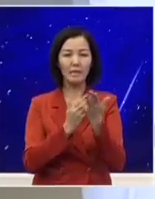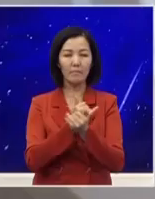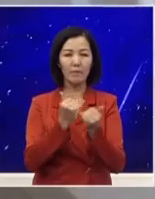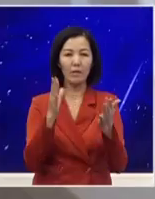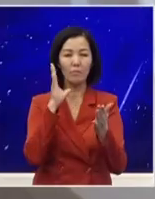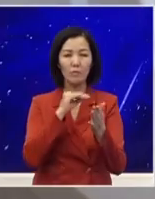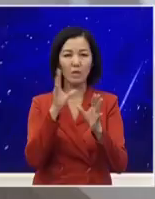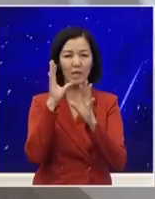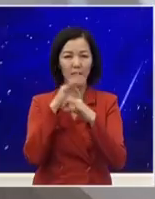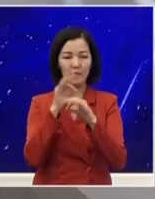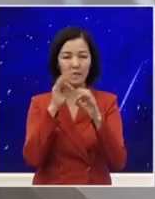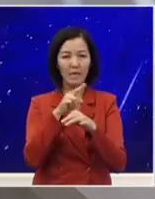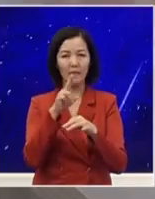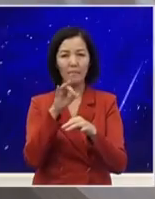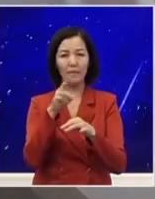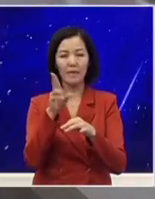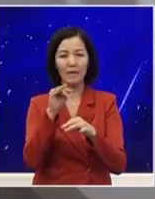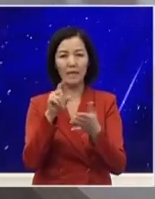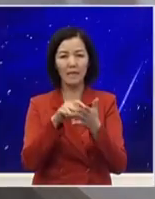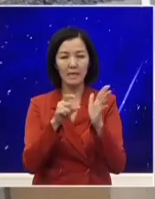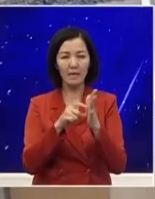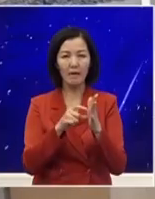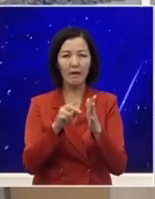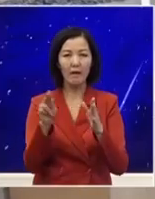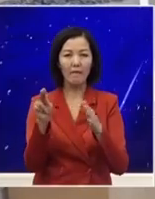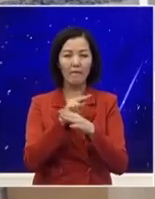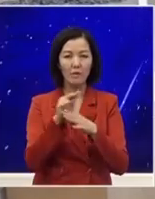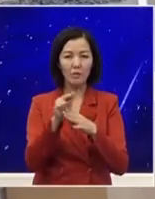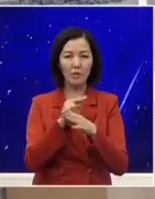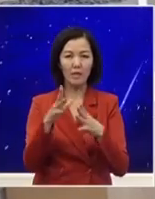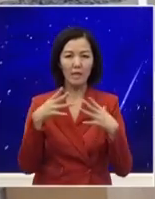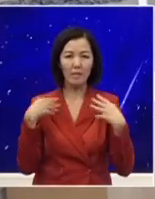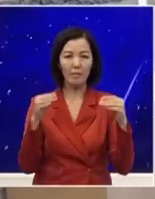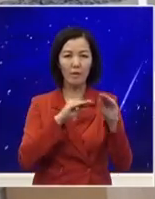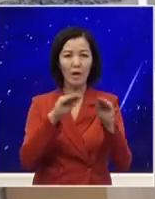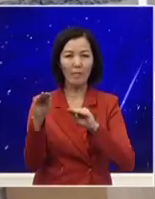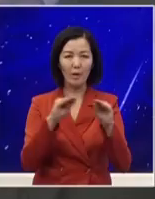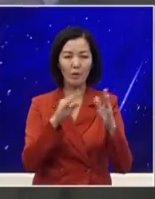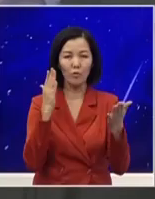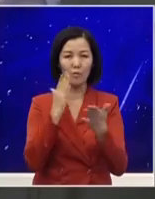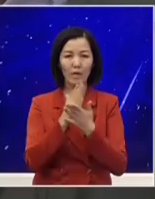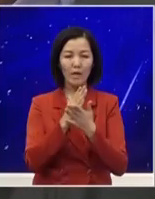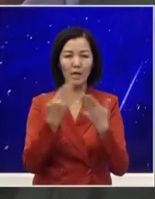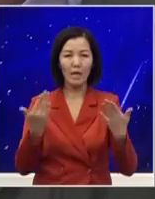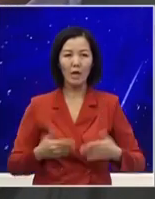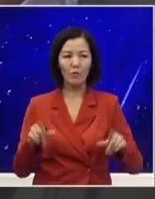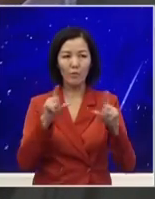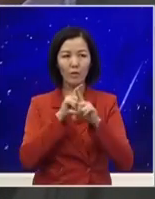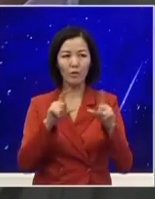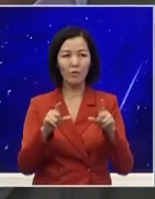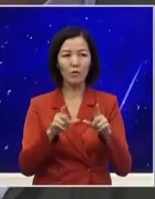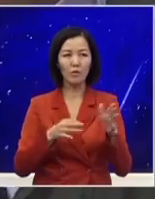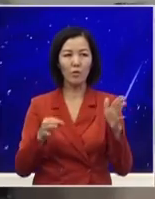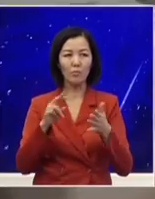жеке зертхана, педиатрия кабинеті және физиотерапевтік емдеуге арналған аппаратура орнатылған. Әлеуметтік нысан құрылысына облыстық